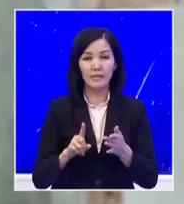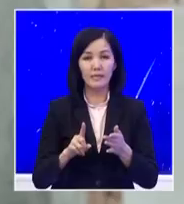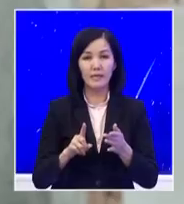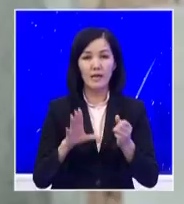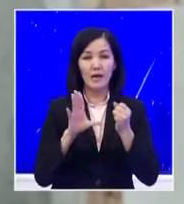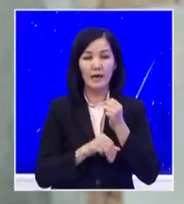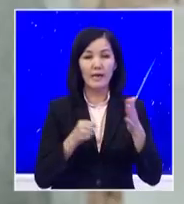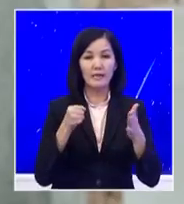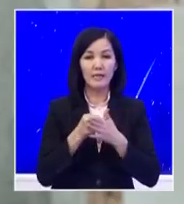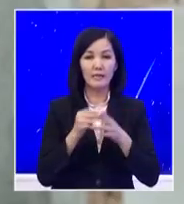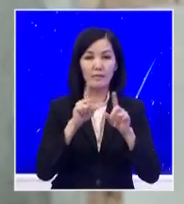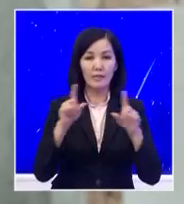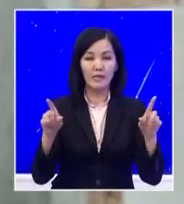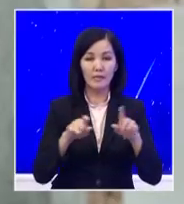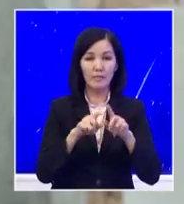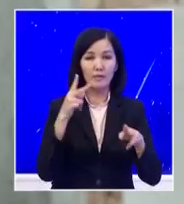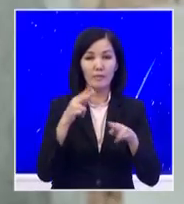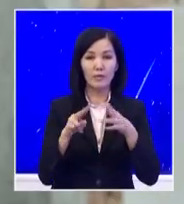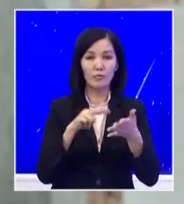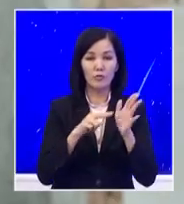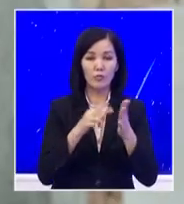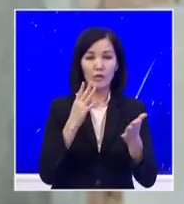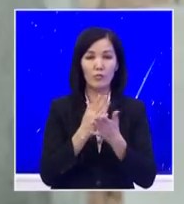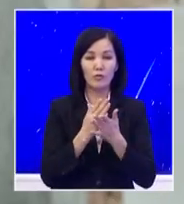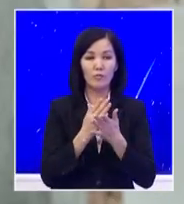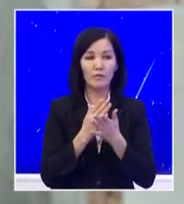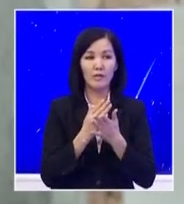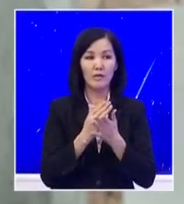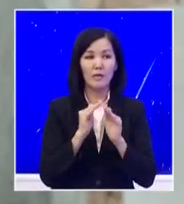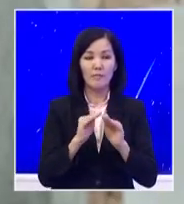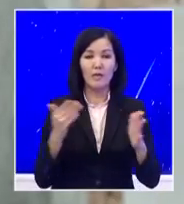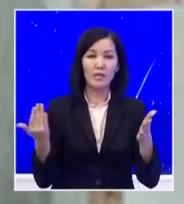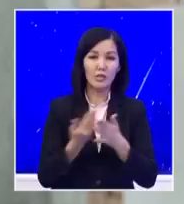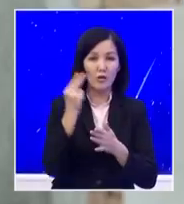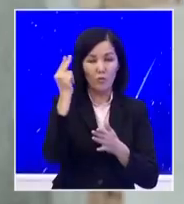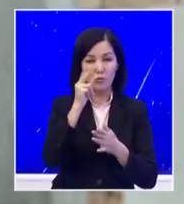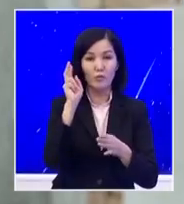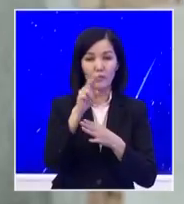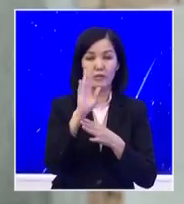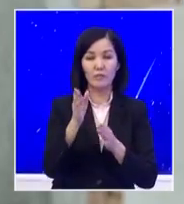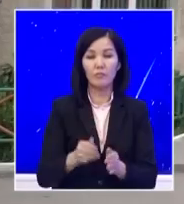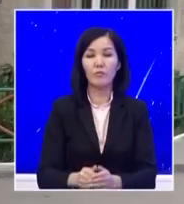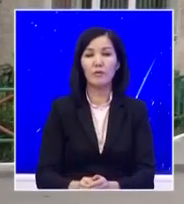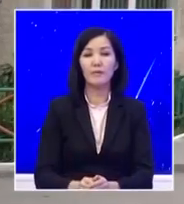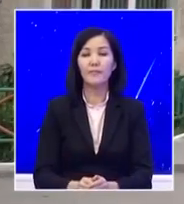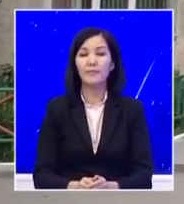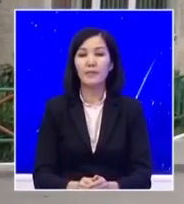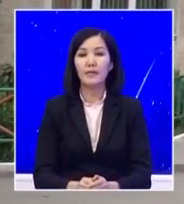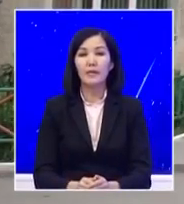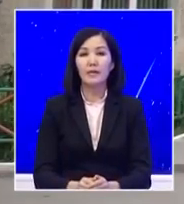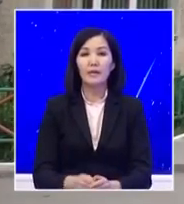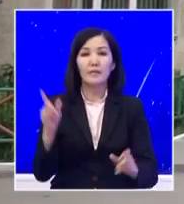осы жылдың тамыз айының аяғына дейін осы мектепті бітіруге жоспарлап отырмыз. Балалар осы жаңа оқу жылында осы мектепте оқитындай. Бір айта